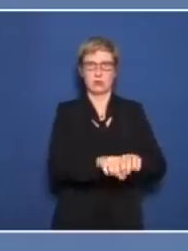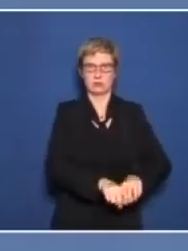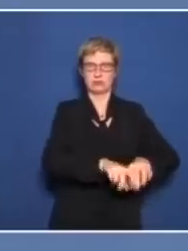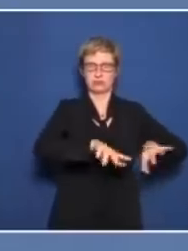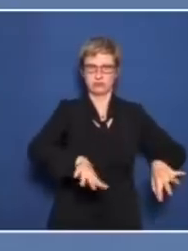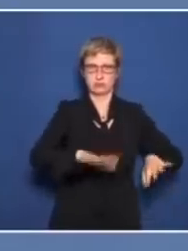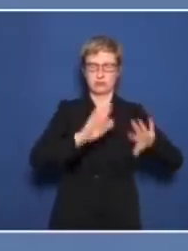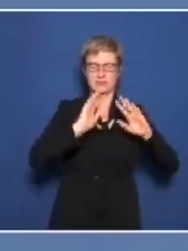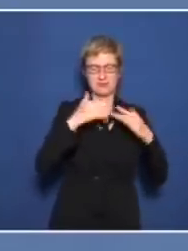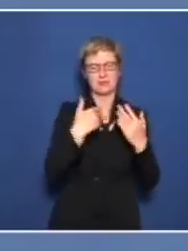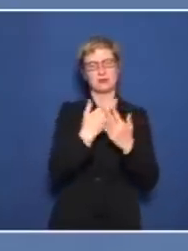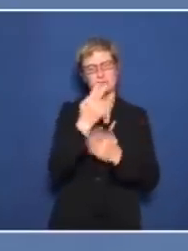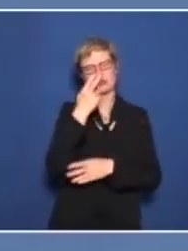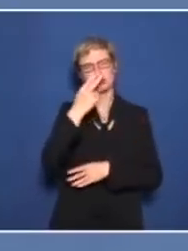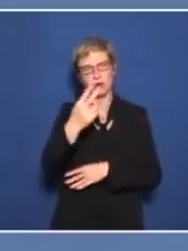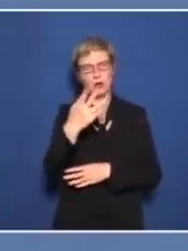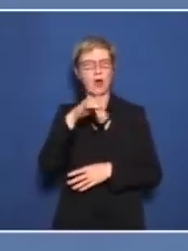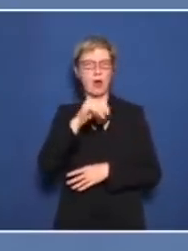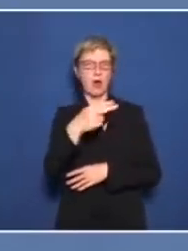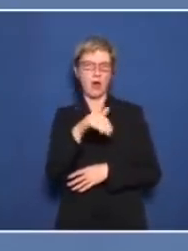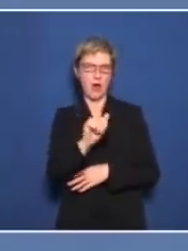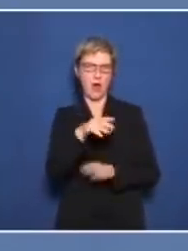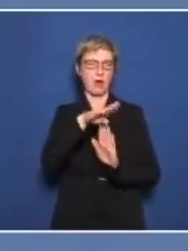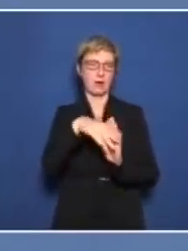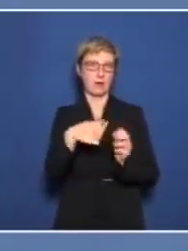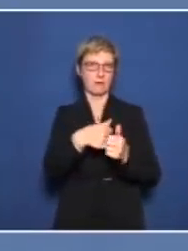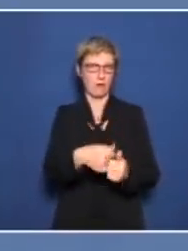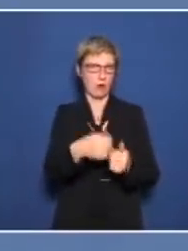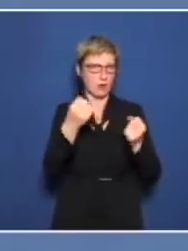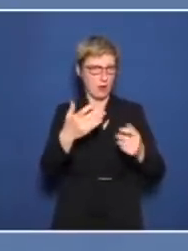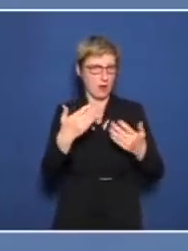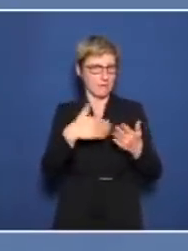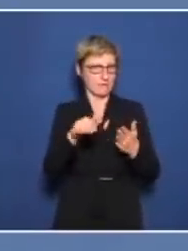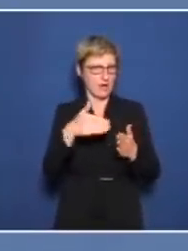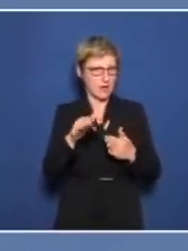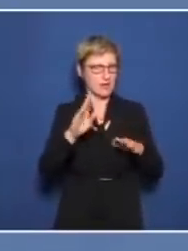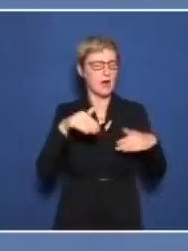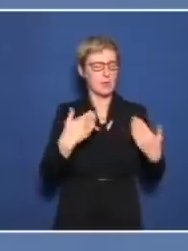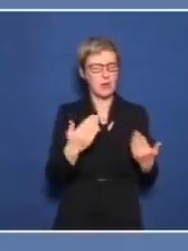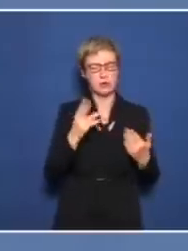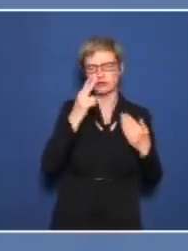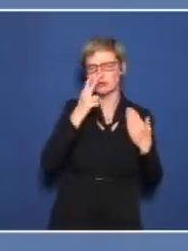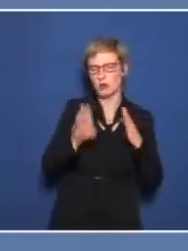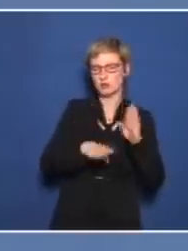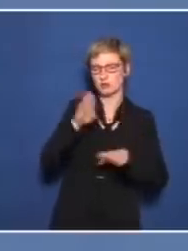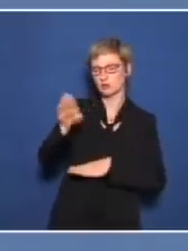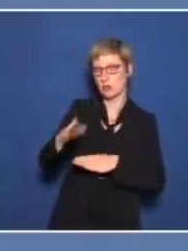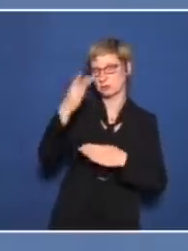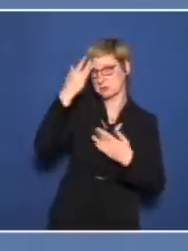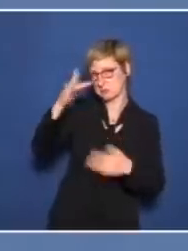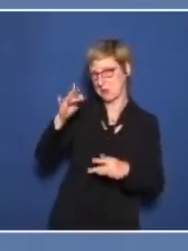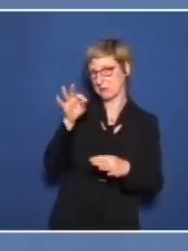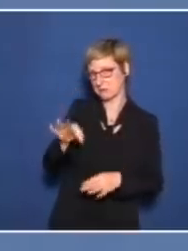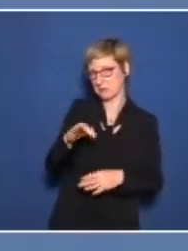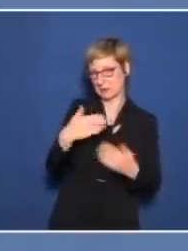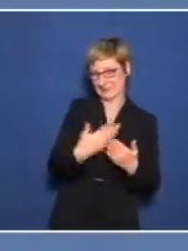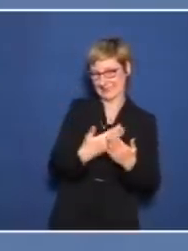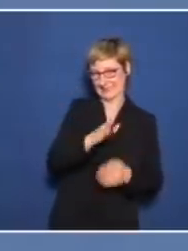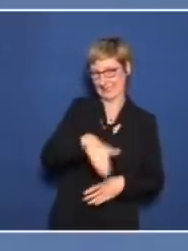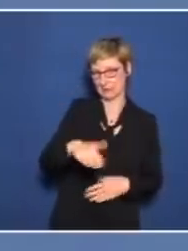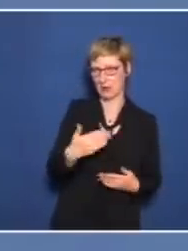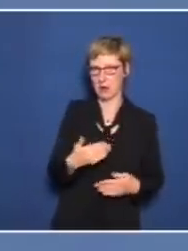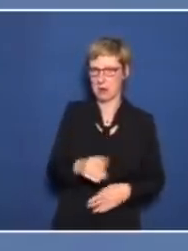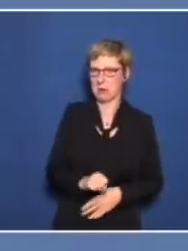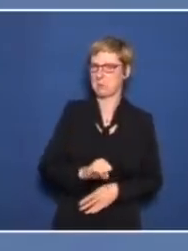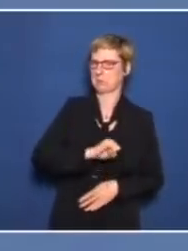wachsam bleiben und diese, zumindest diese AHA-Regeln einhalten. Aber dadurch, dass wir auch jetzt vielleicht, ich weiß es ja nicht, ob es zugelassen wird, aber wenn die Zulassung kommt, dann haben wir